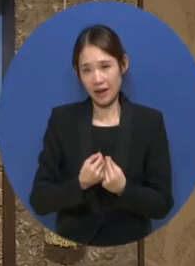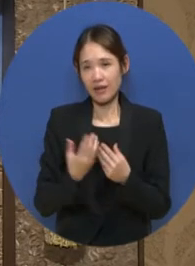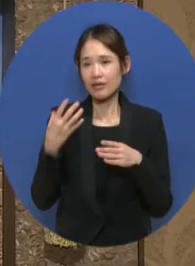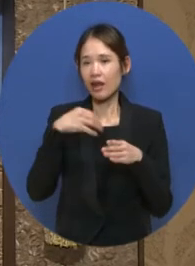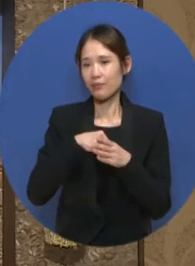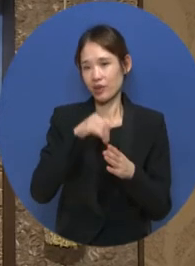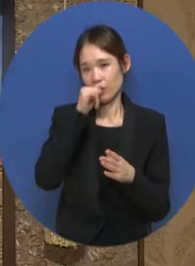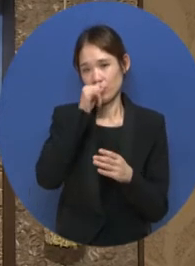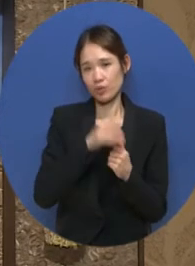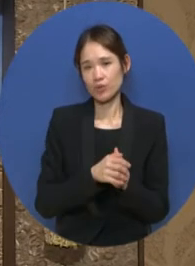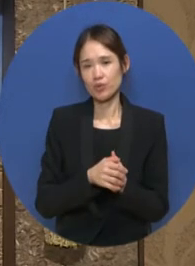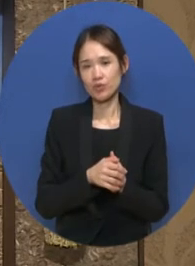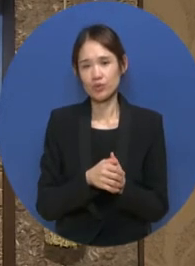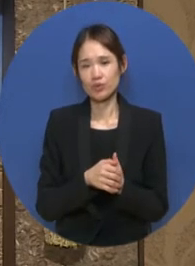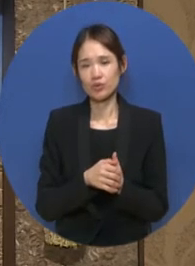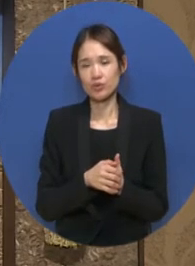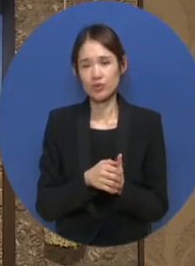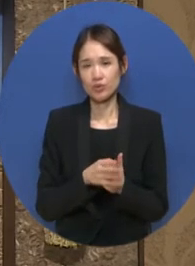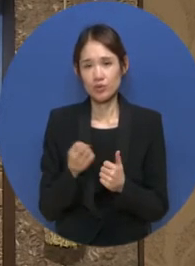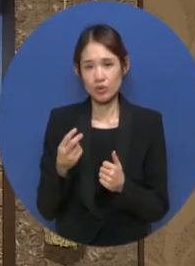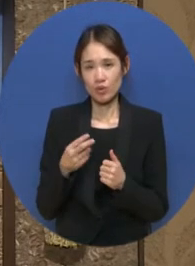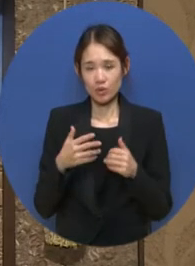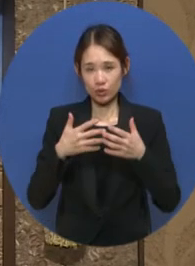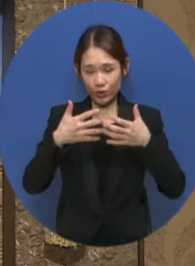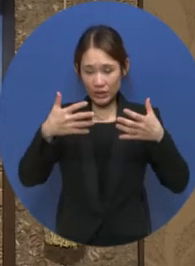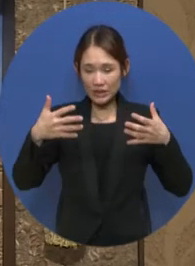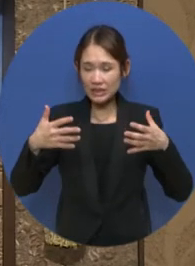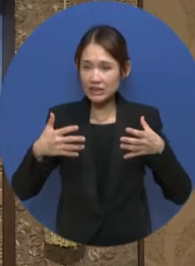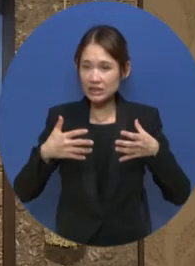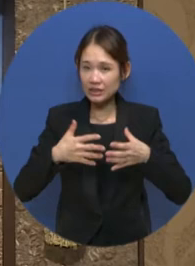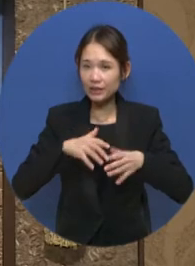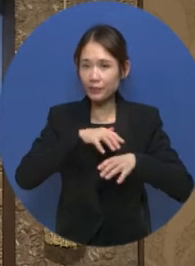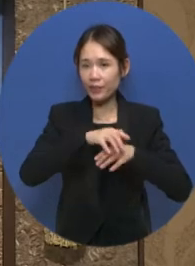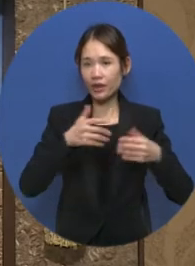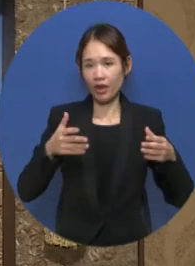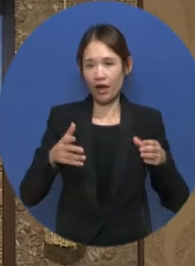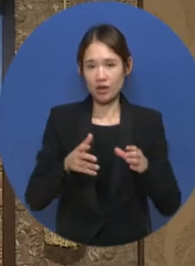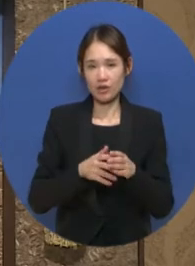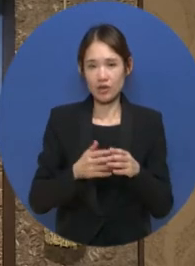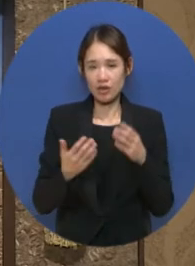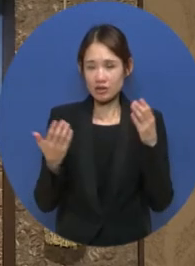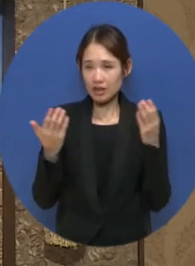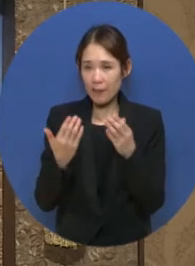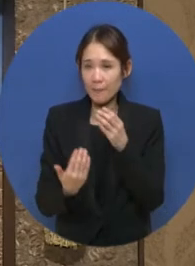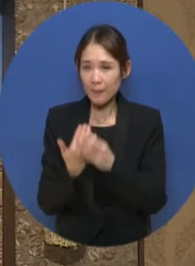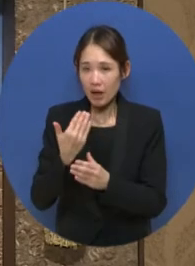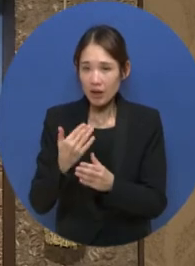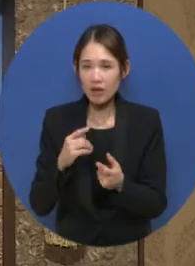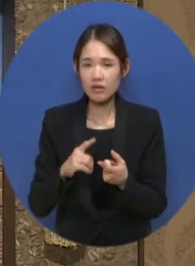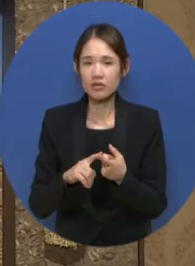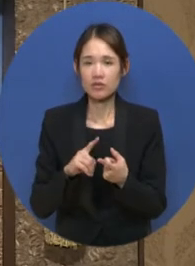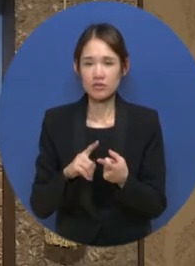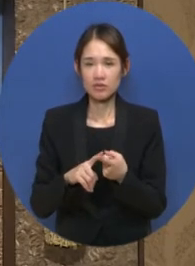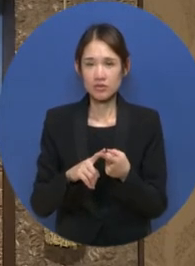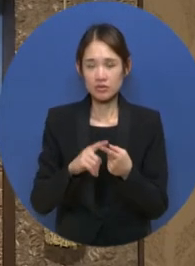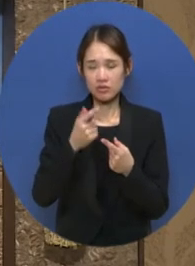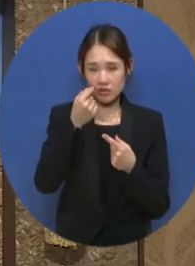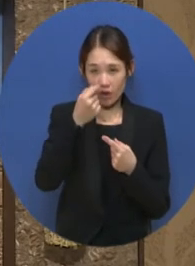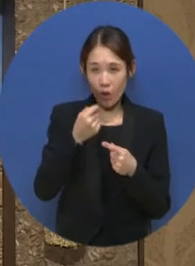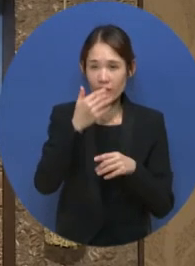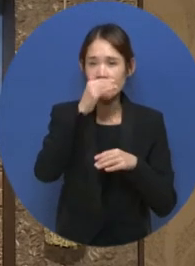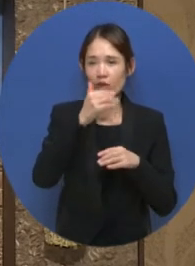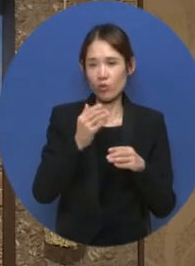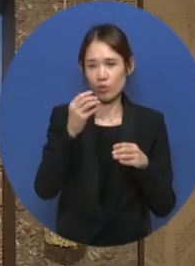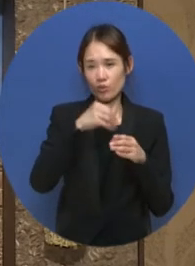담겨져 있습니다 예 그리고 이제 뭐 또 집단으로 멀어지는 이제 시설 사건 들에 대한 이런 내용도 포함이 되어